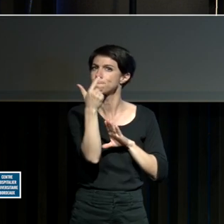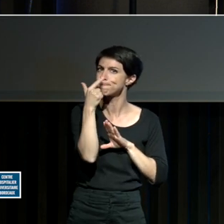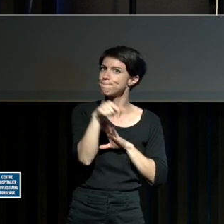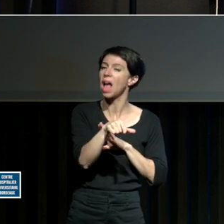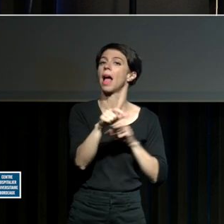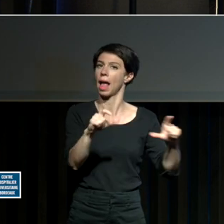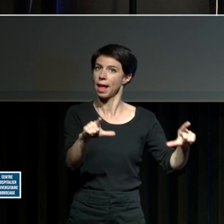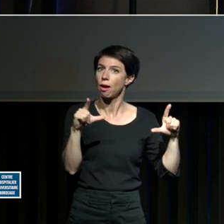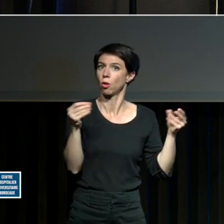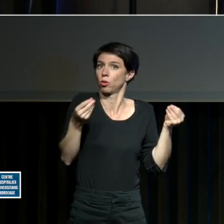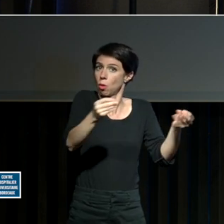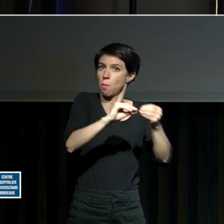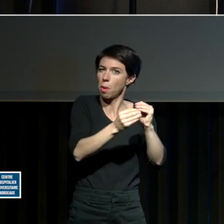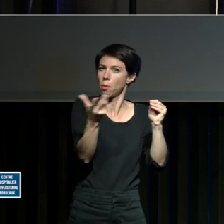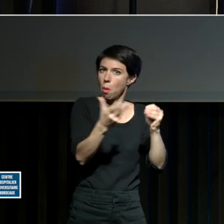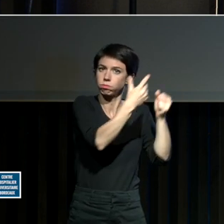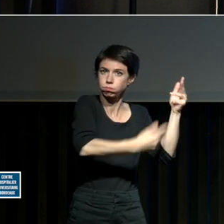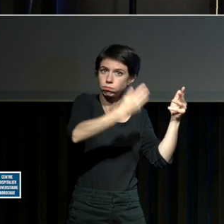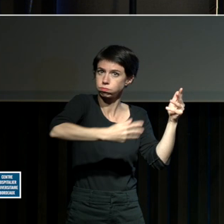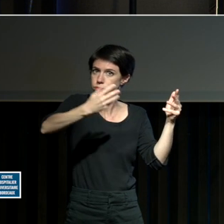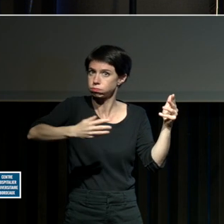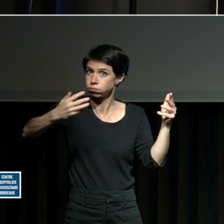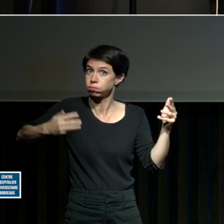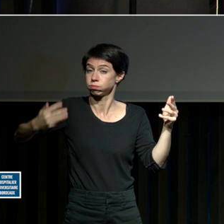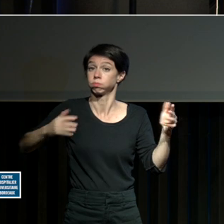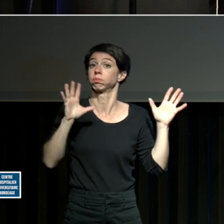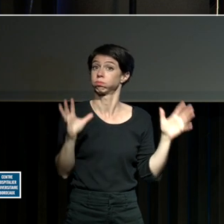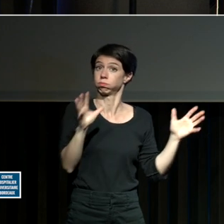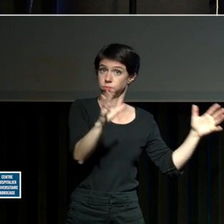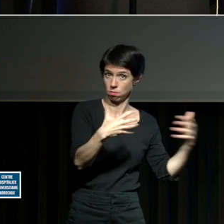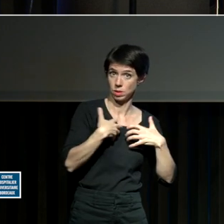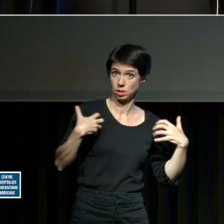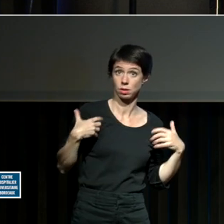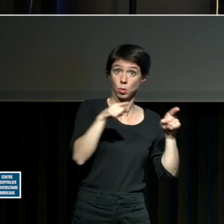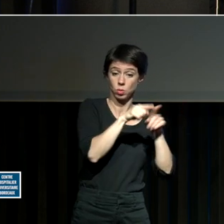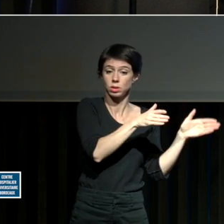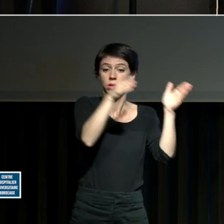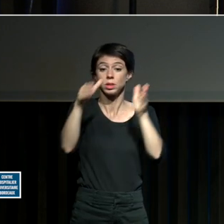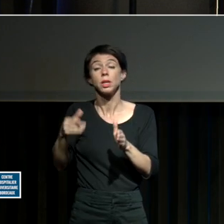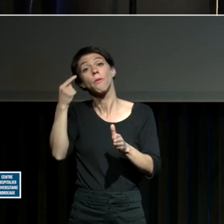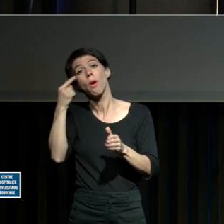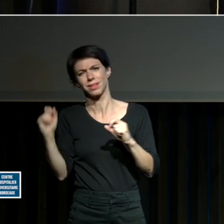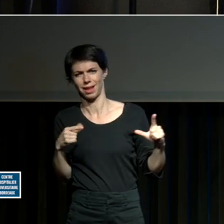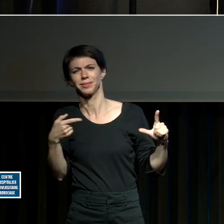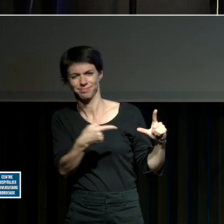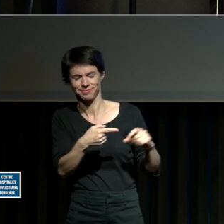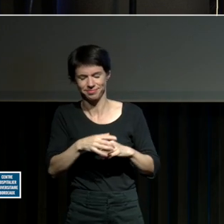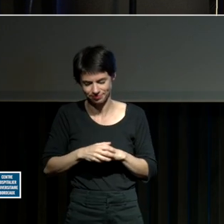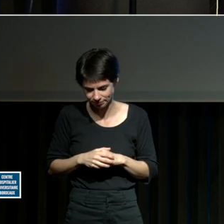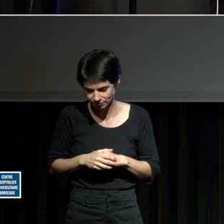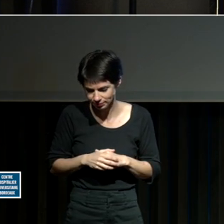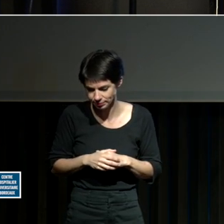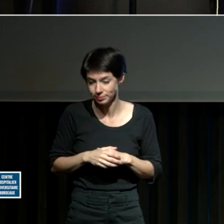Et ces interrogations, ces préoccupations ont également été, comme on le voit sur cette diapositive, avec